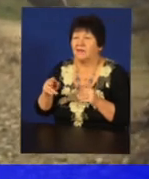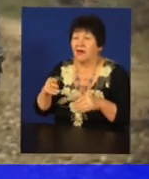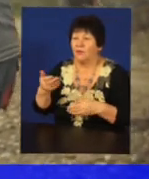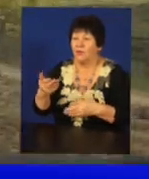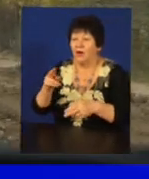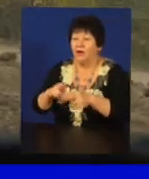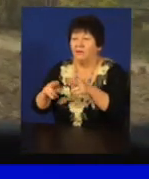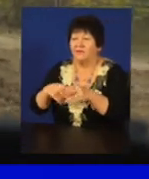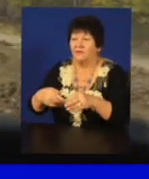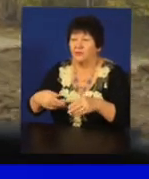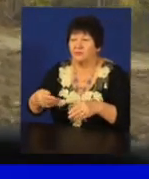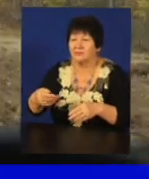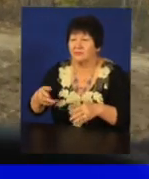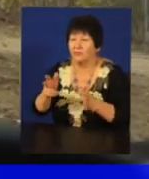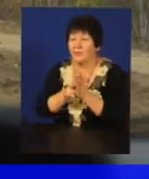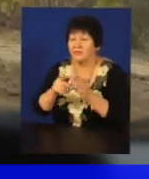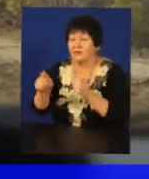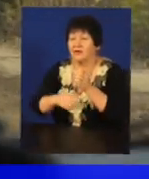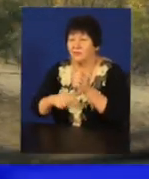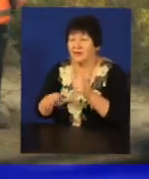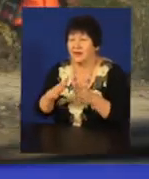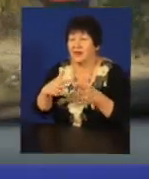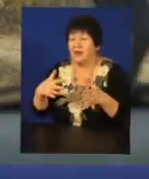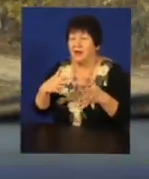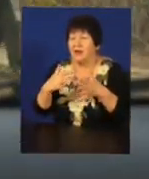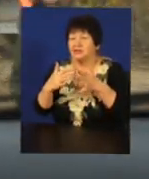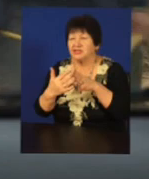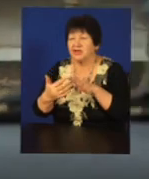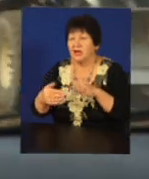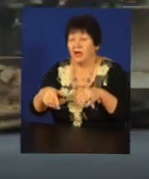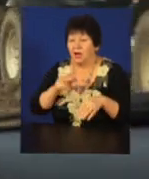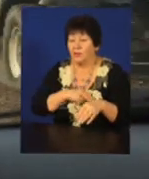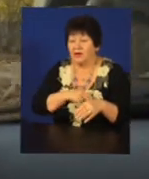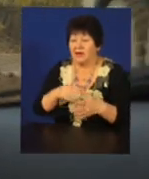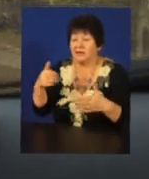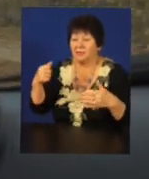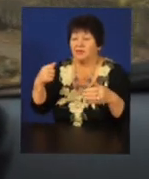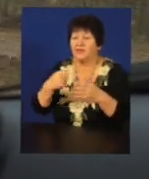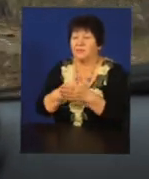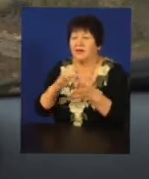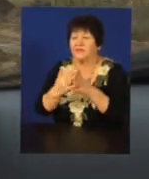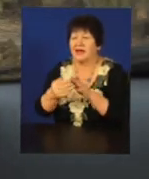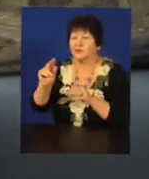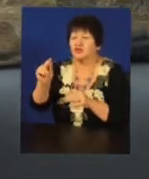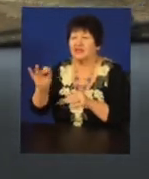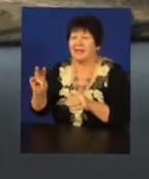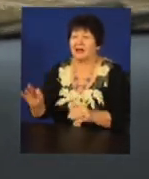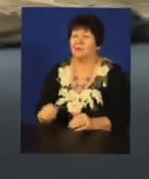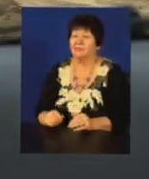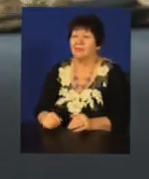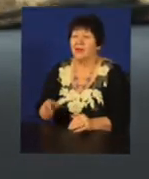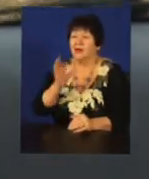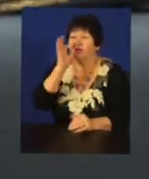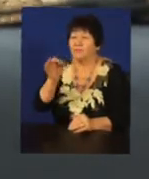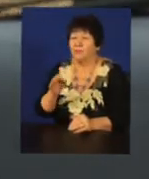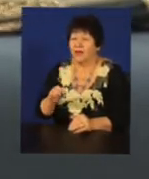km de drum asfaltat și lucrările au ajuns în preajma satului Cenac. Da, desigur, pe plan, să